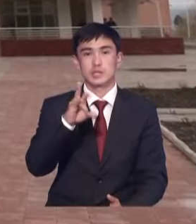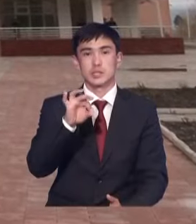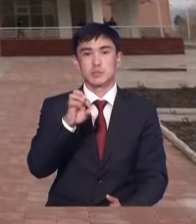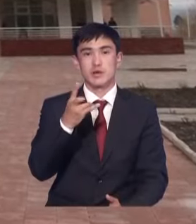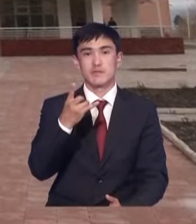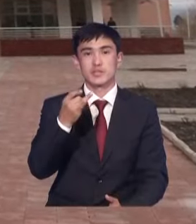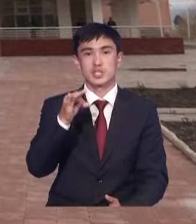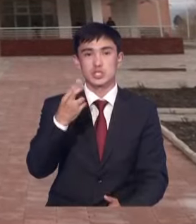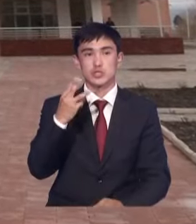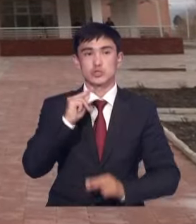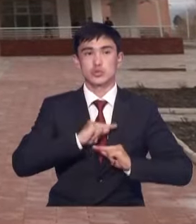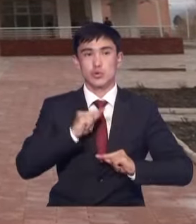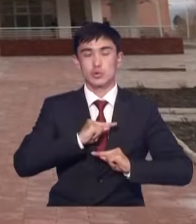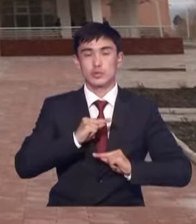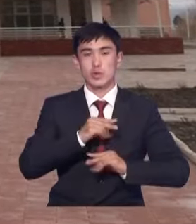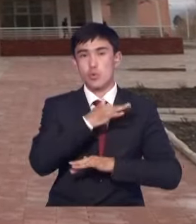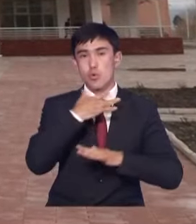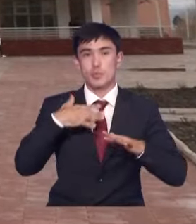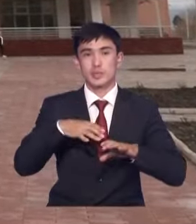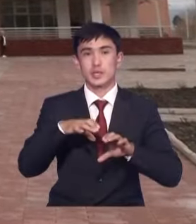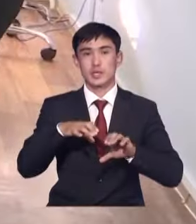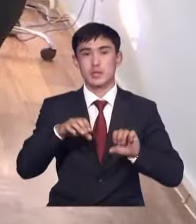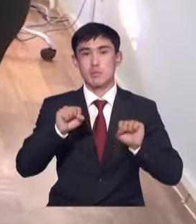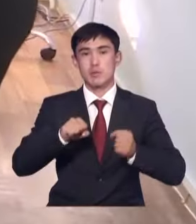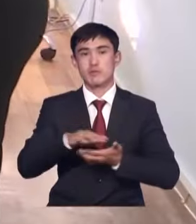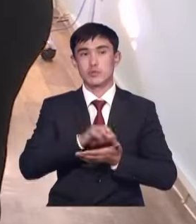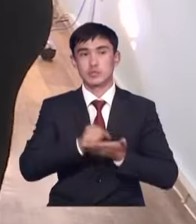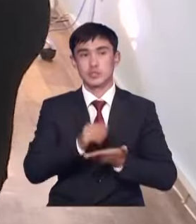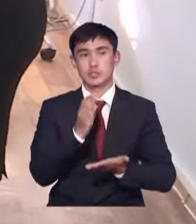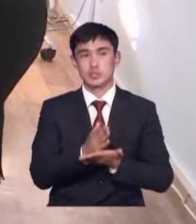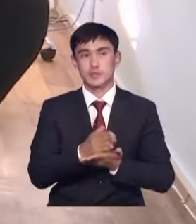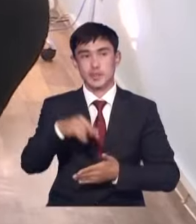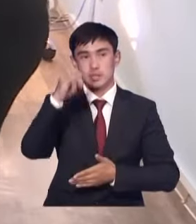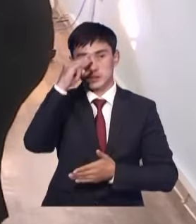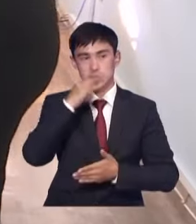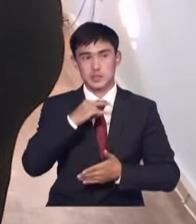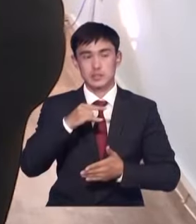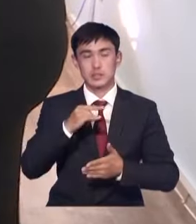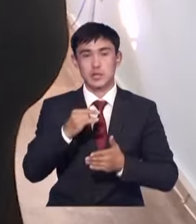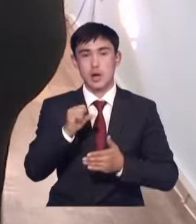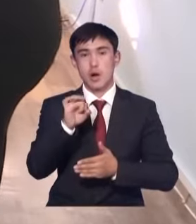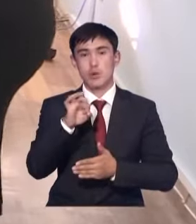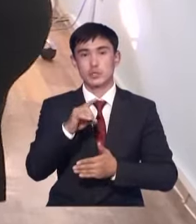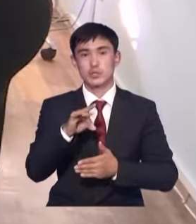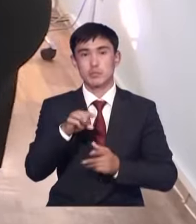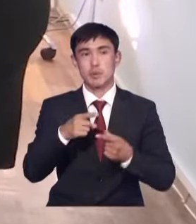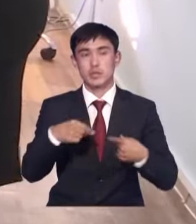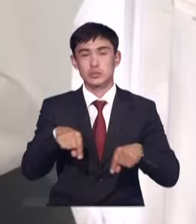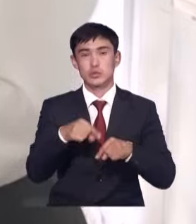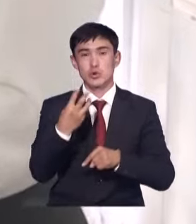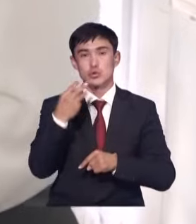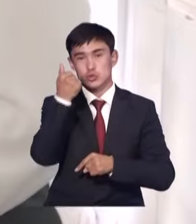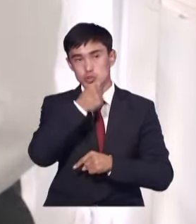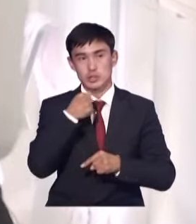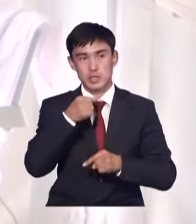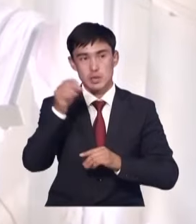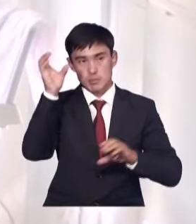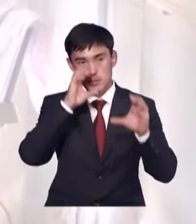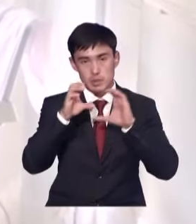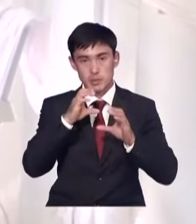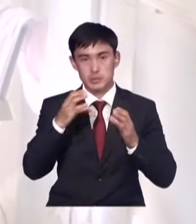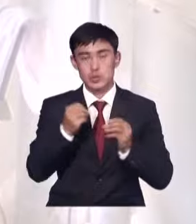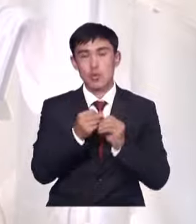зияткерлік мектептерінің жұмысында көптеген заң бұзушылық анықталды. Бұл туралы Қазақстанның жоғарғы аудиторлық палатасы 3 жыл ішінде білім